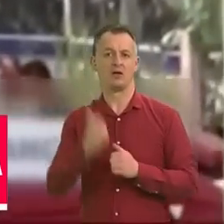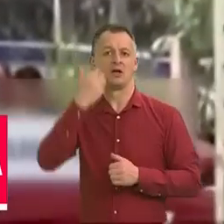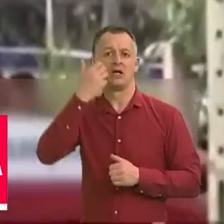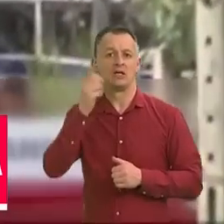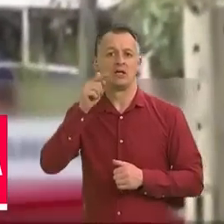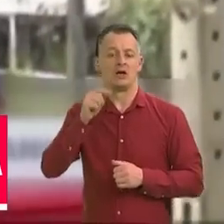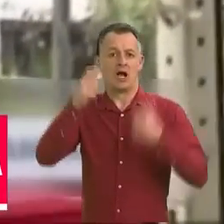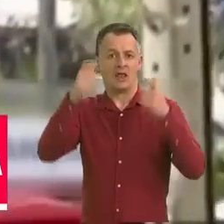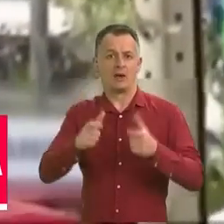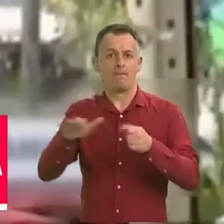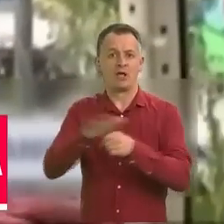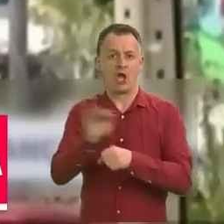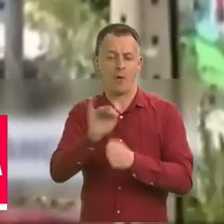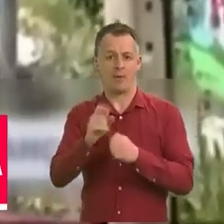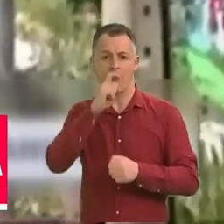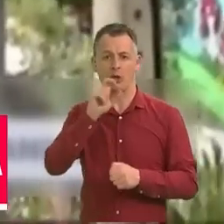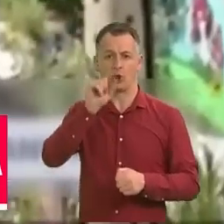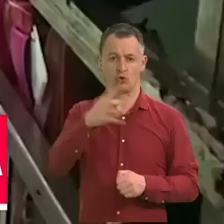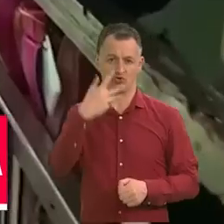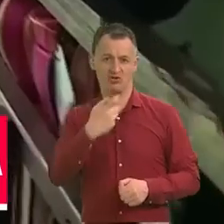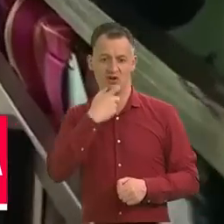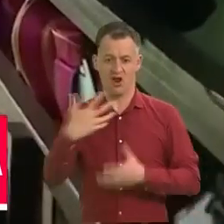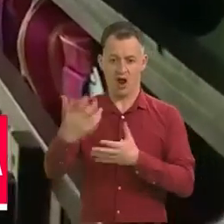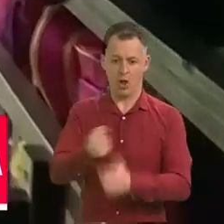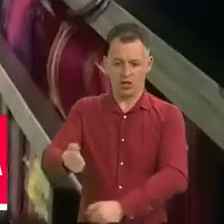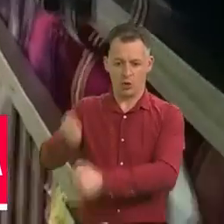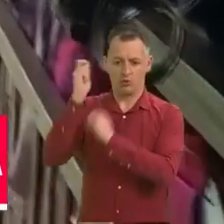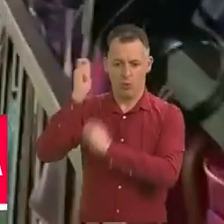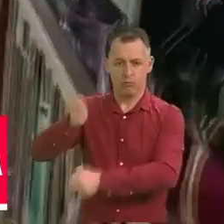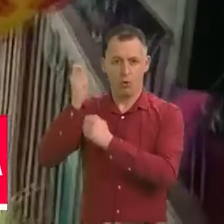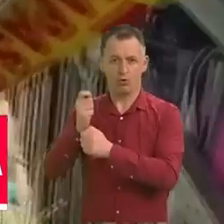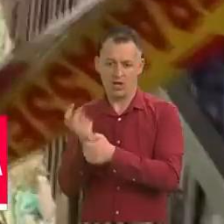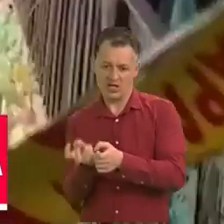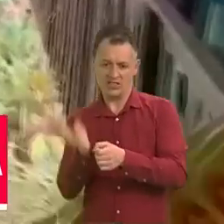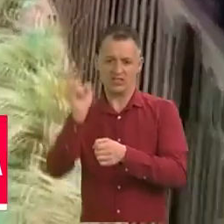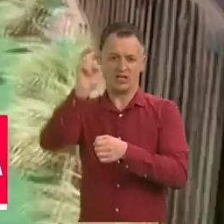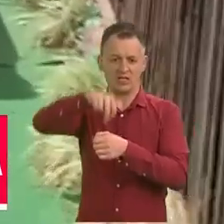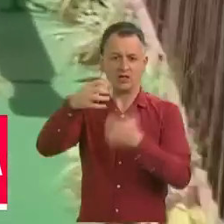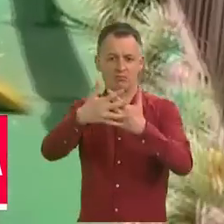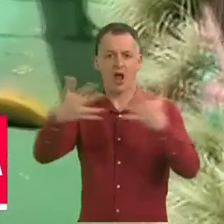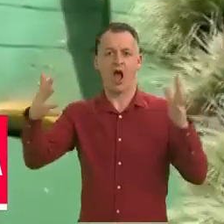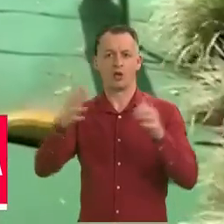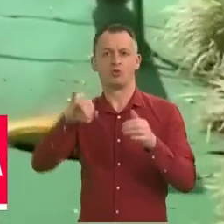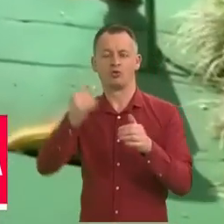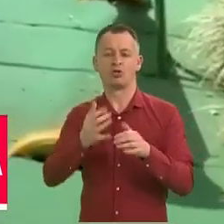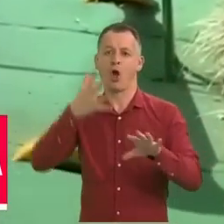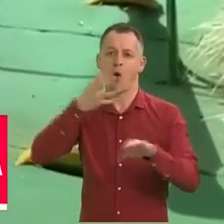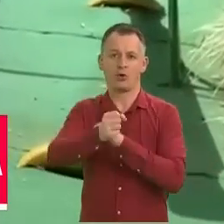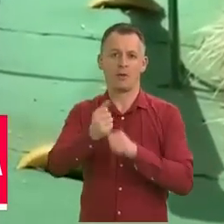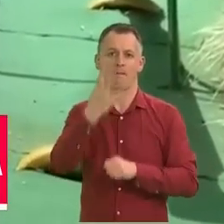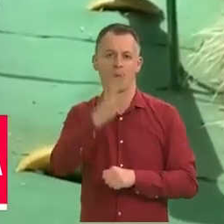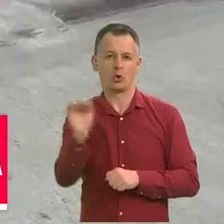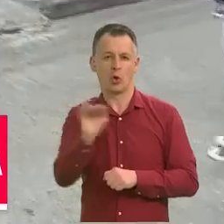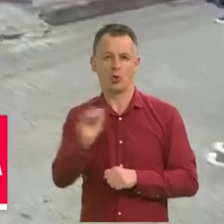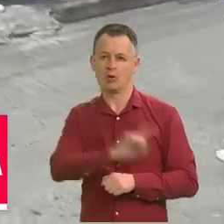copii. Bărbatul de 25 de ani și-a luat la el un topor de mici dimensiuni, a sărit gardul instituției și a făcut măcel. 4 copii